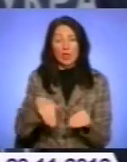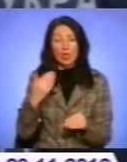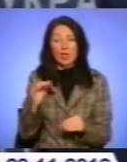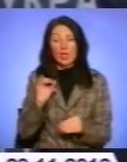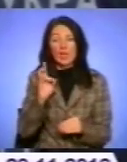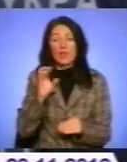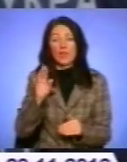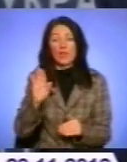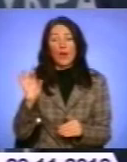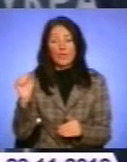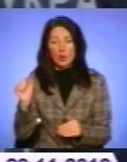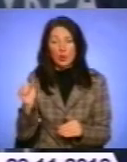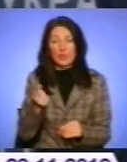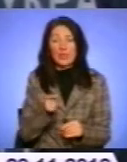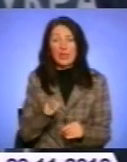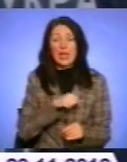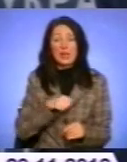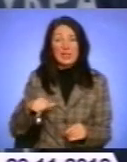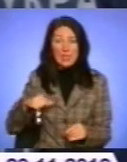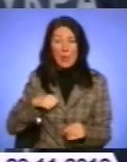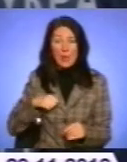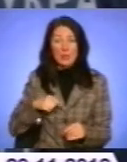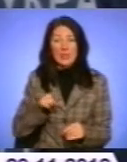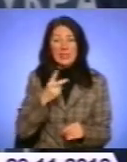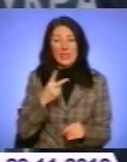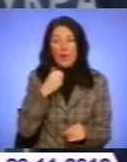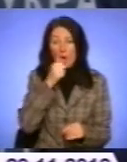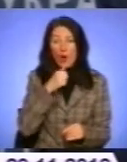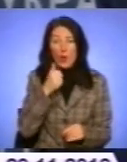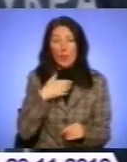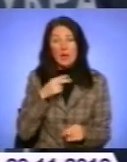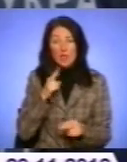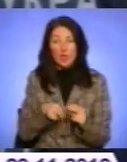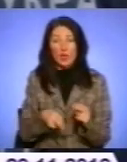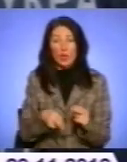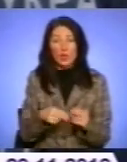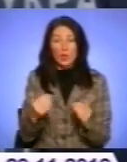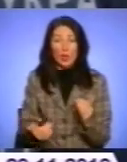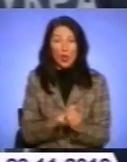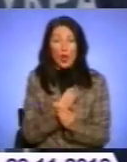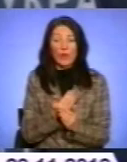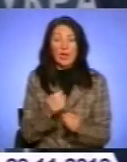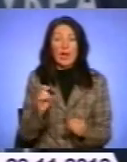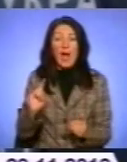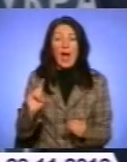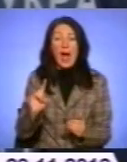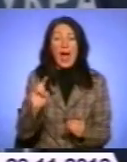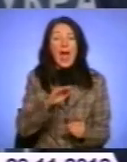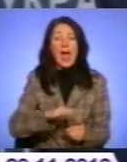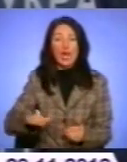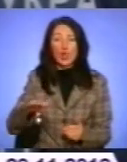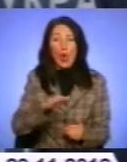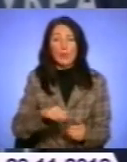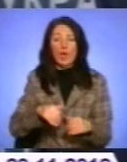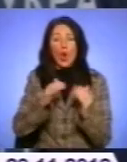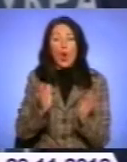достигнуто. Тем самым за два года мы закончим новые аэродромные комплексы во всех